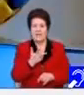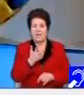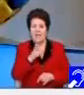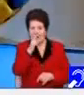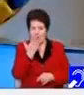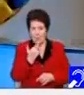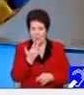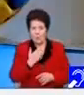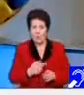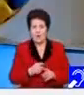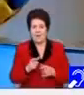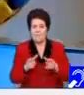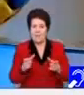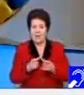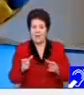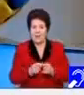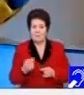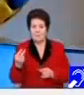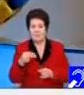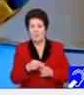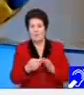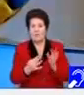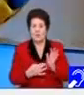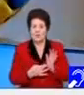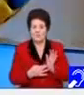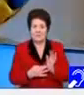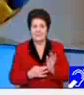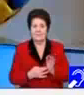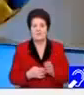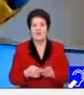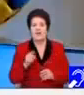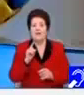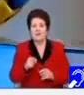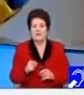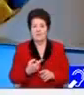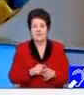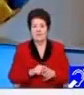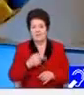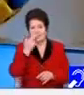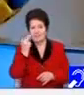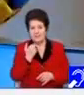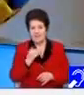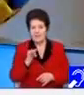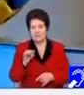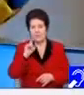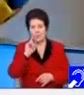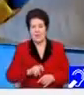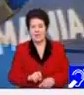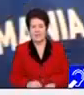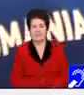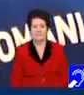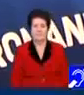Pascal încearcă să obțină biletele pentru play-off-ul mondialelor din 2019, într-o grupă cu Italia, Feroe și Ucraina.